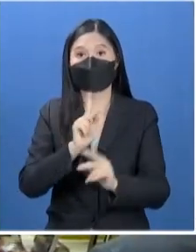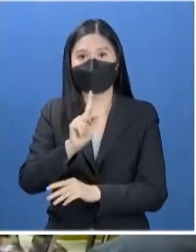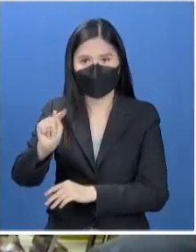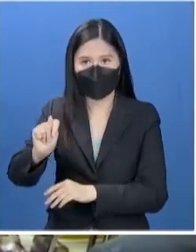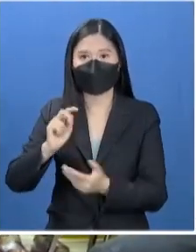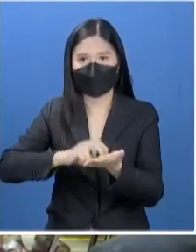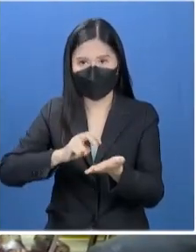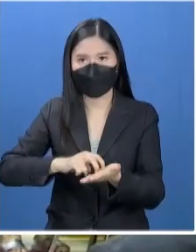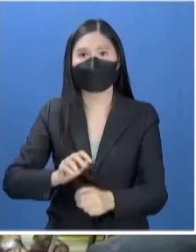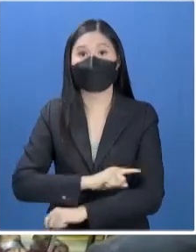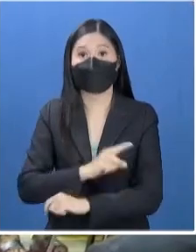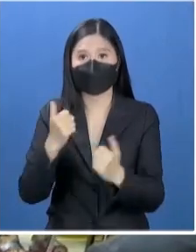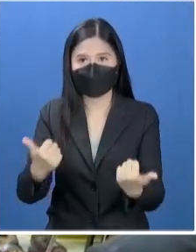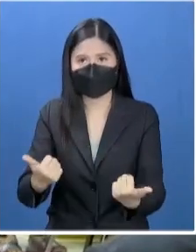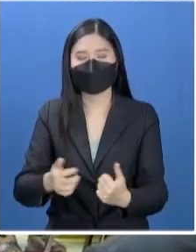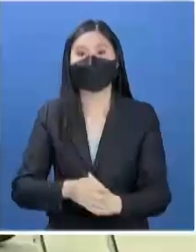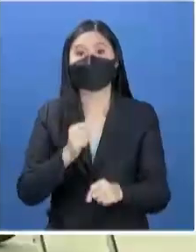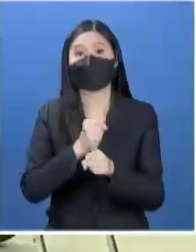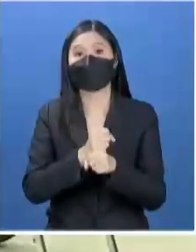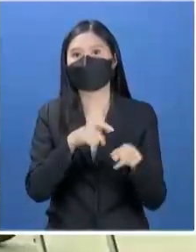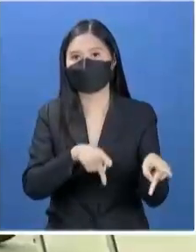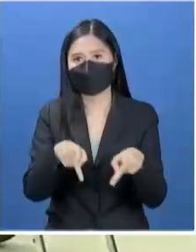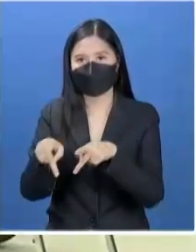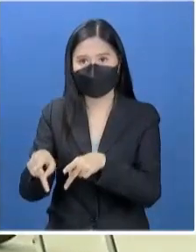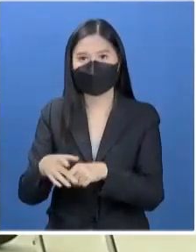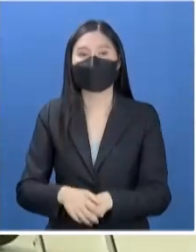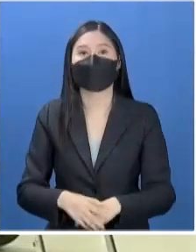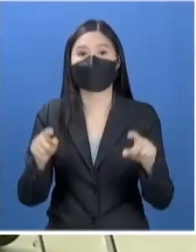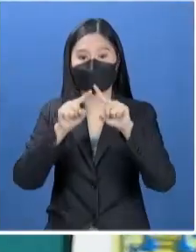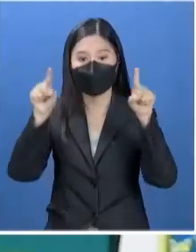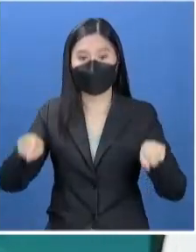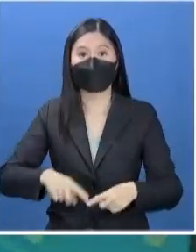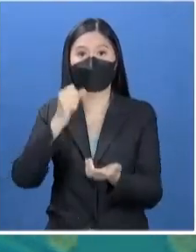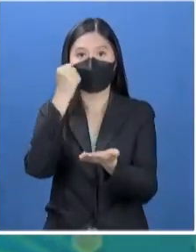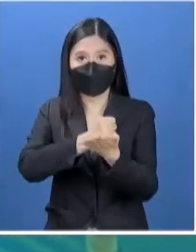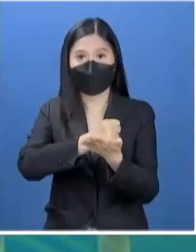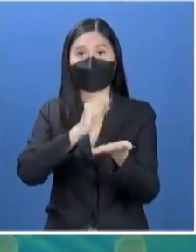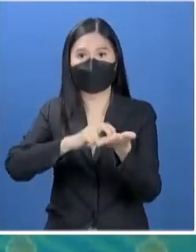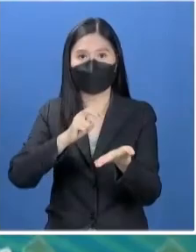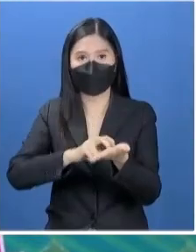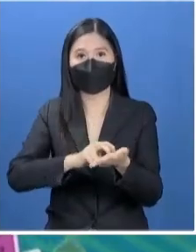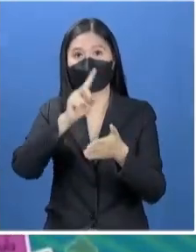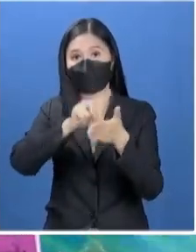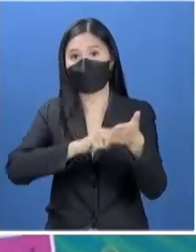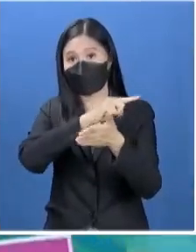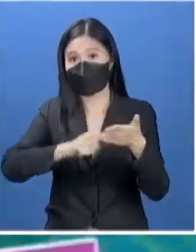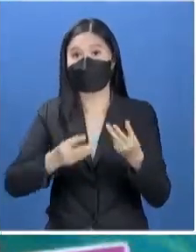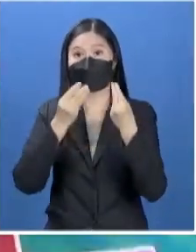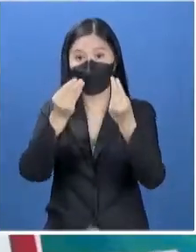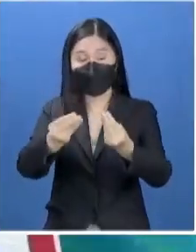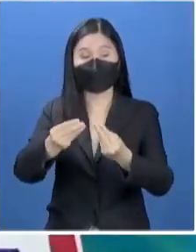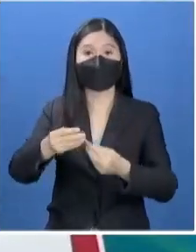การเลือกตั้งแล้ววันนี้ก็ทำพิธีนี่มอบใบรับรองผลการเลือกตั้งให้กับคุณชัชชาติ